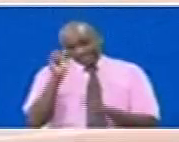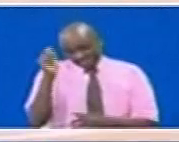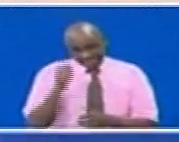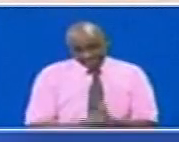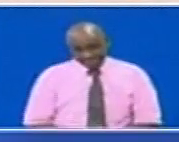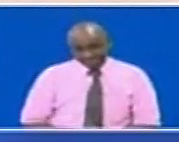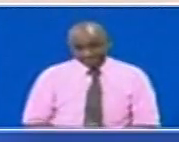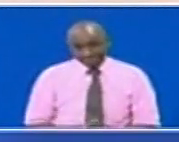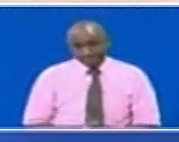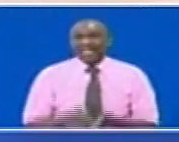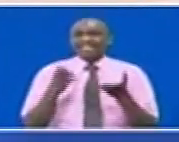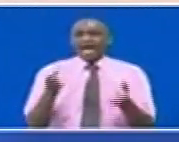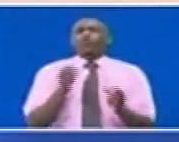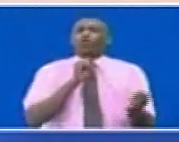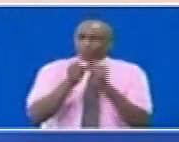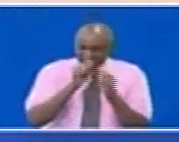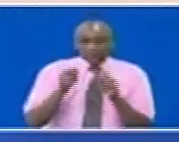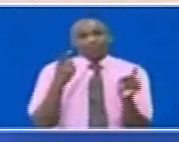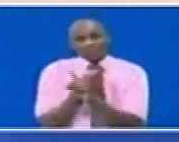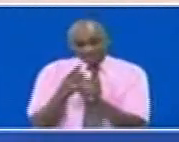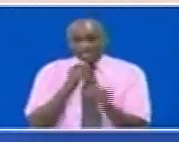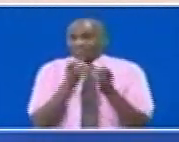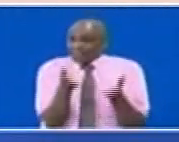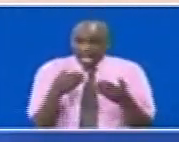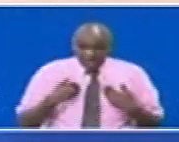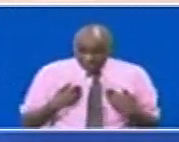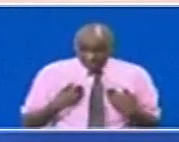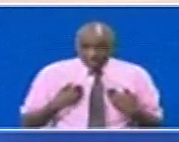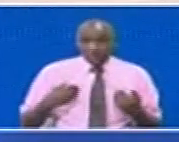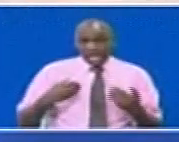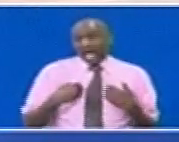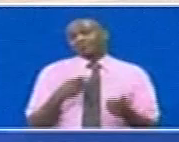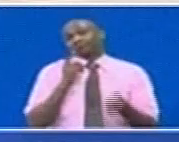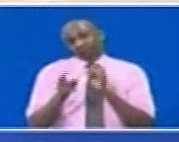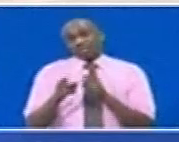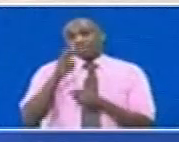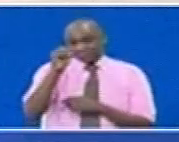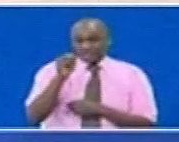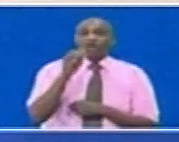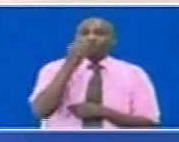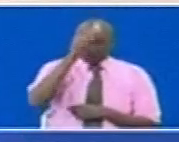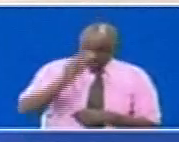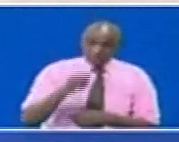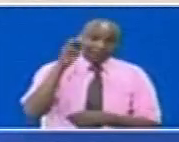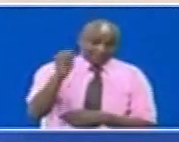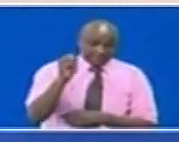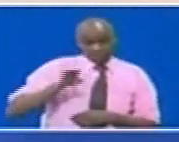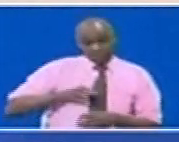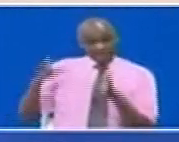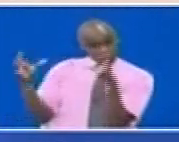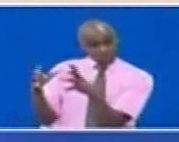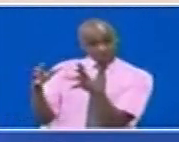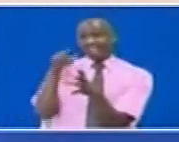Baadhi ya mashindano ambayo wameshindaniwa hapa ni mbio za mita 5,000 upande wa wanawake, na mbio